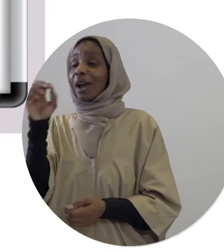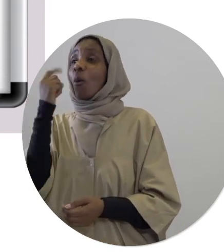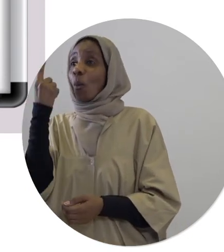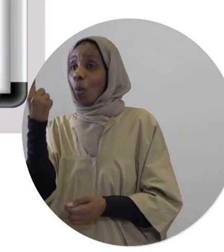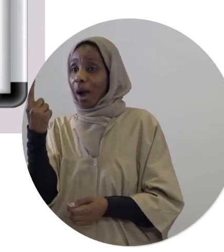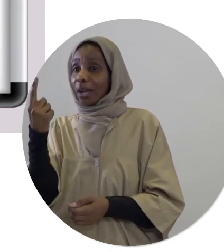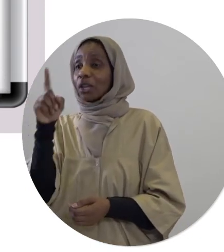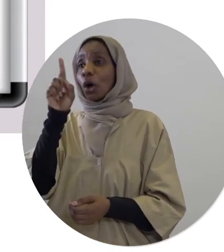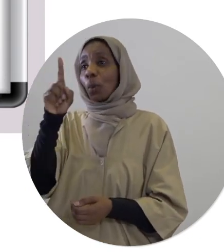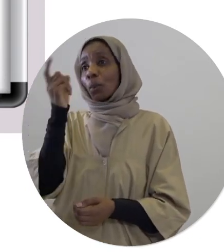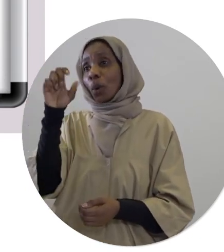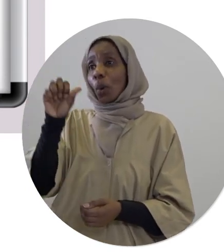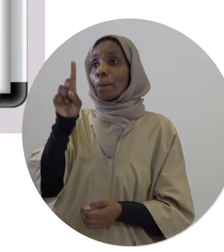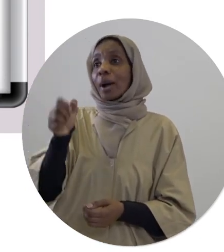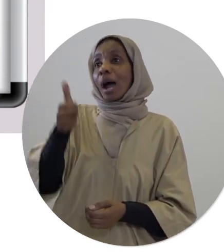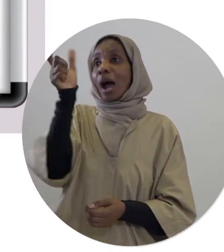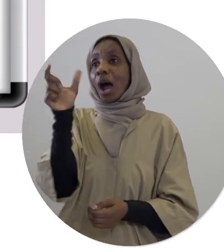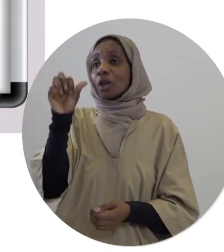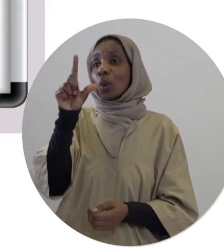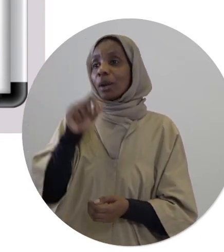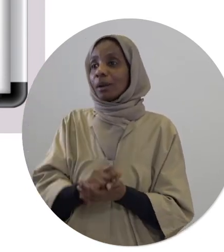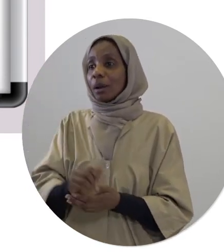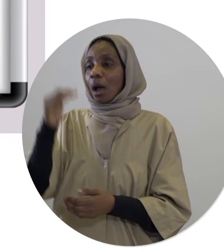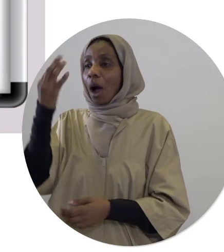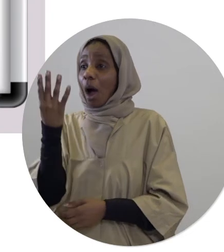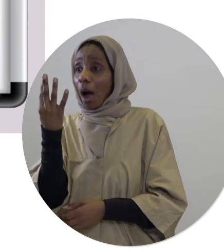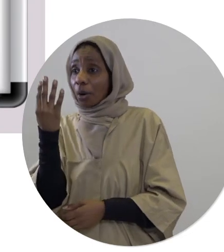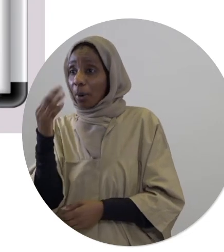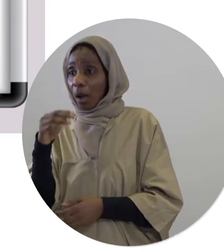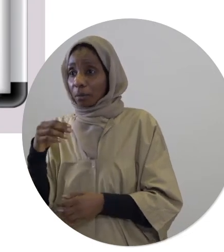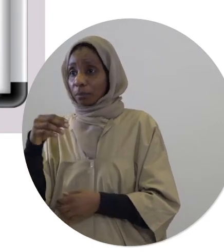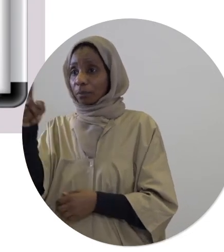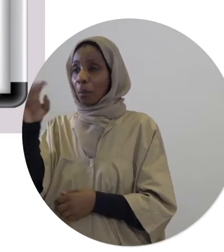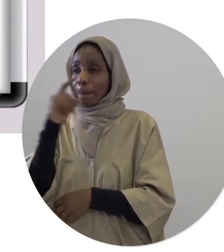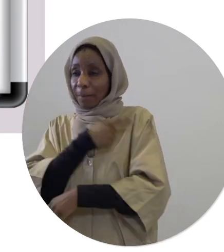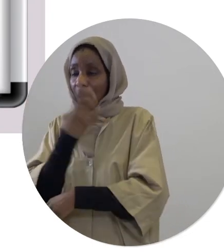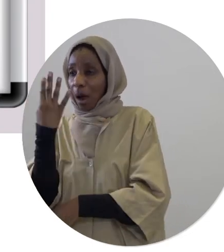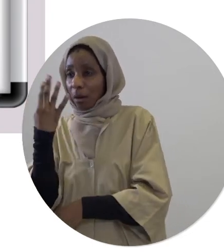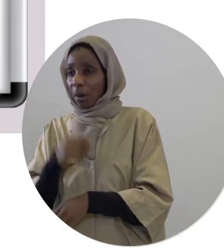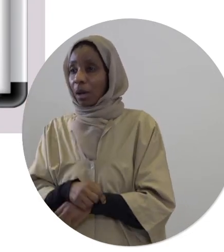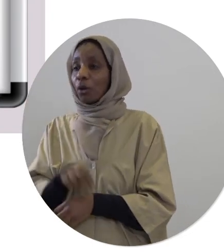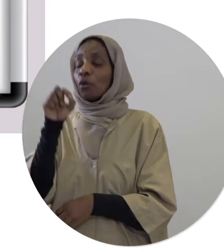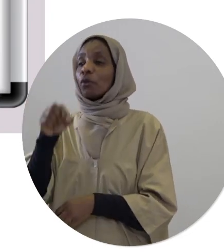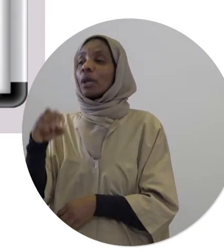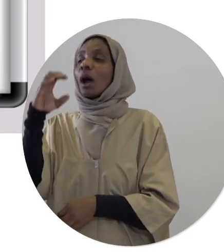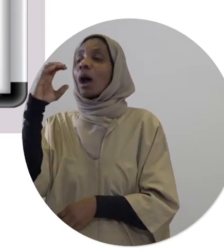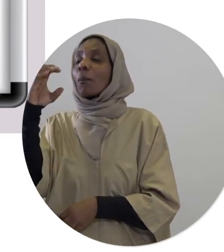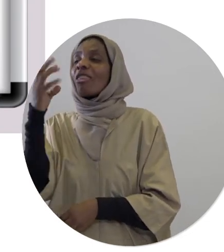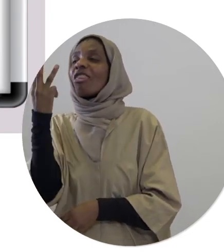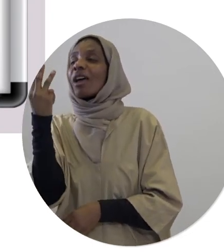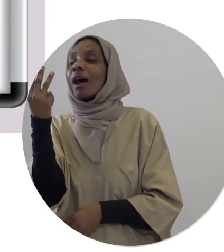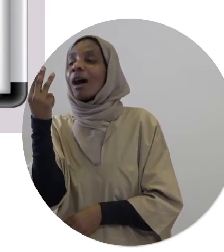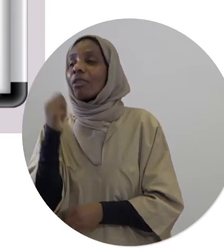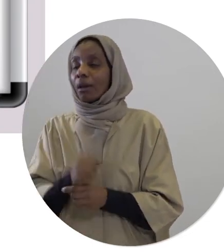1-بروبانول. المثال الرابع، لدي سلسلة تتكون من ثلاث من ذرات الكربون،